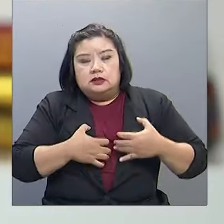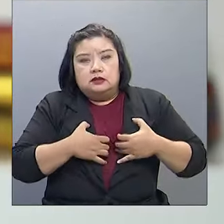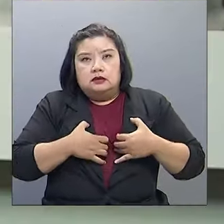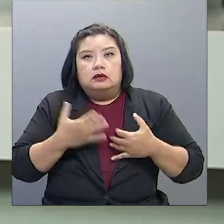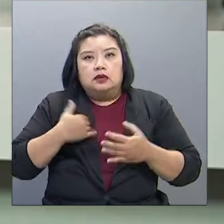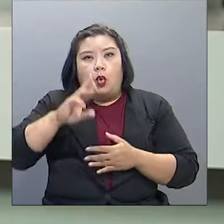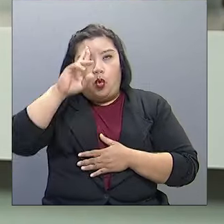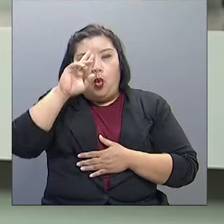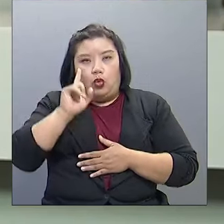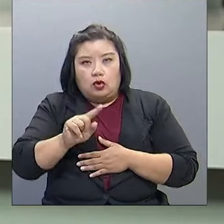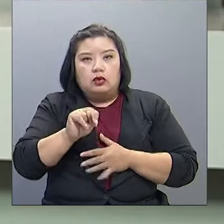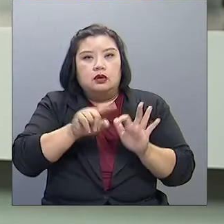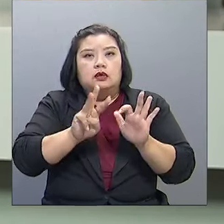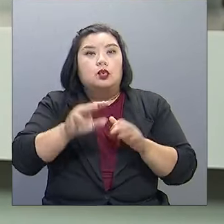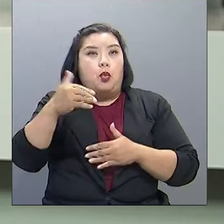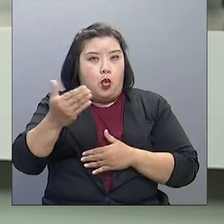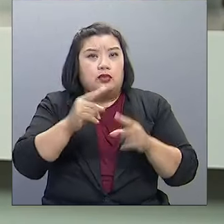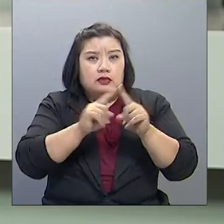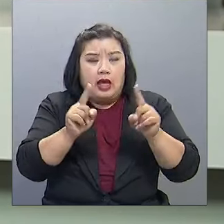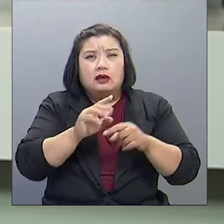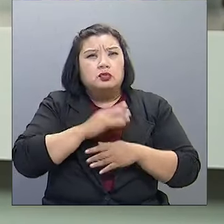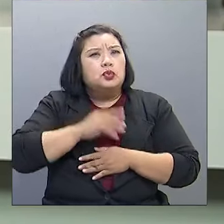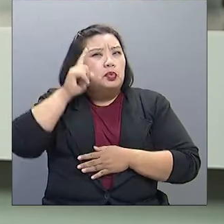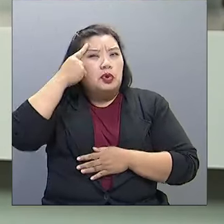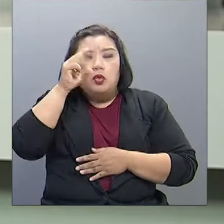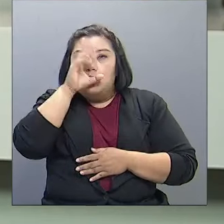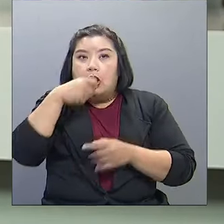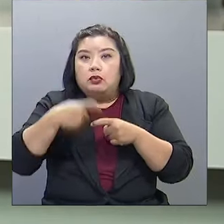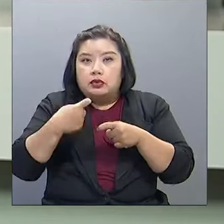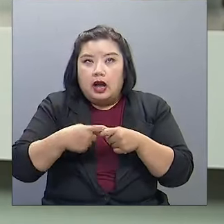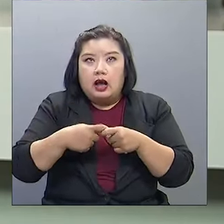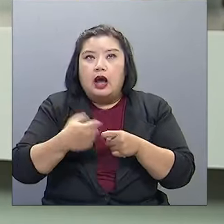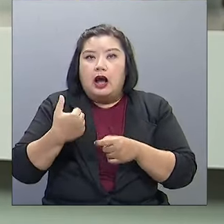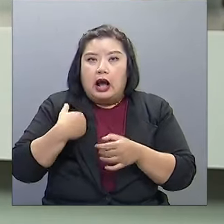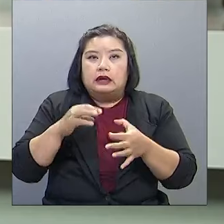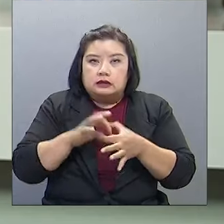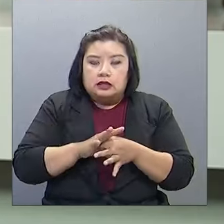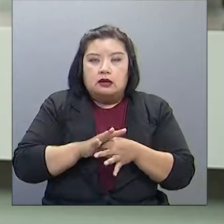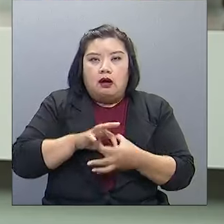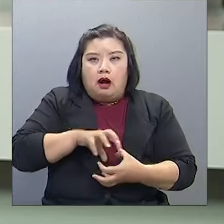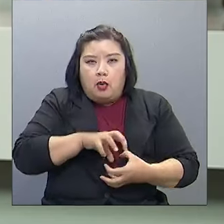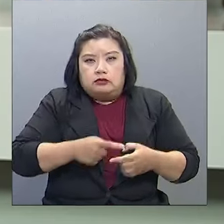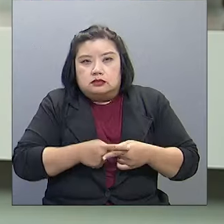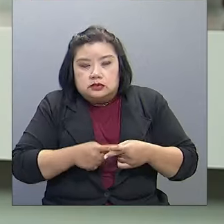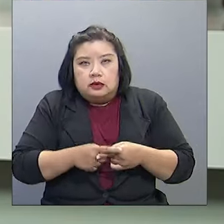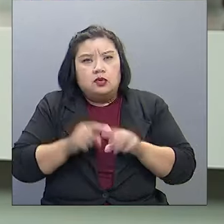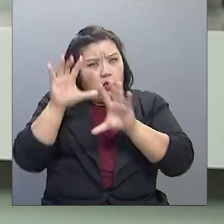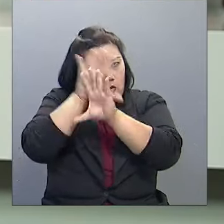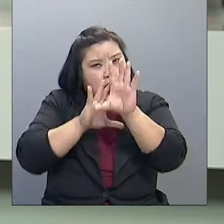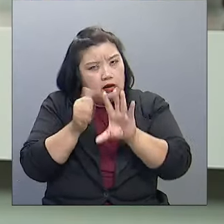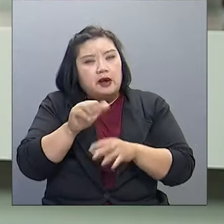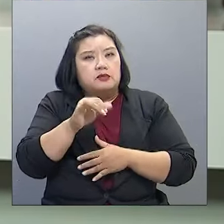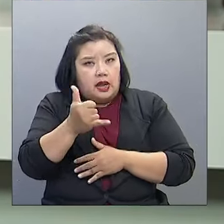องนิ้วถุงน้ำดีนะครับแต่ถ้าอาการไม่ค่อยชัวร์จริงๆแล้วแผลกระเพาะอาหารหรือลำไส้แปรปรวนก็ทำให้มีอาการคล้ายๆกันได้เ